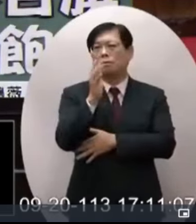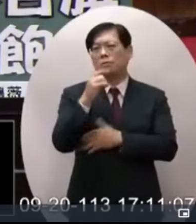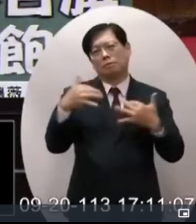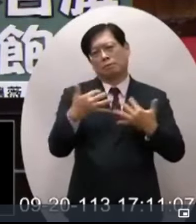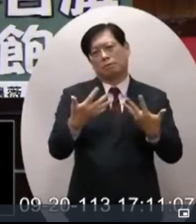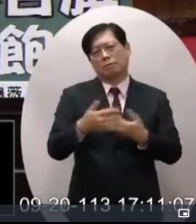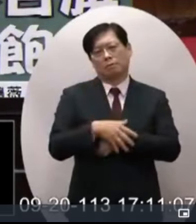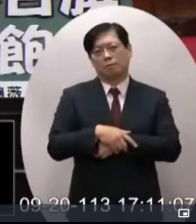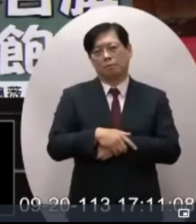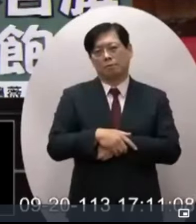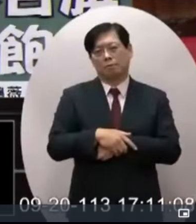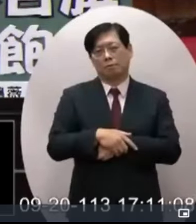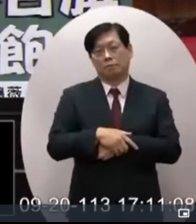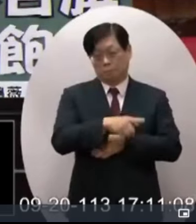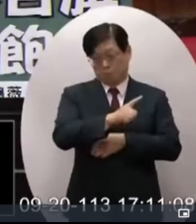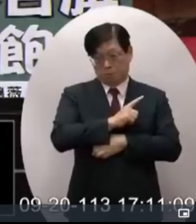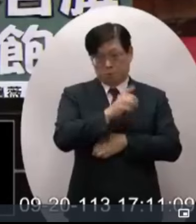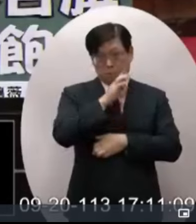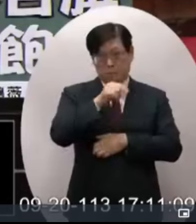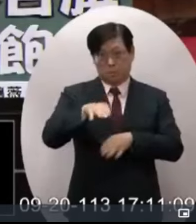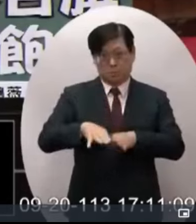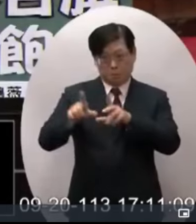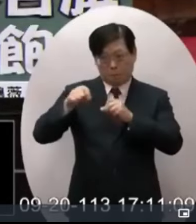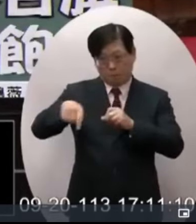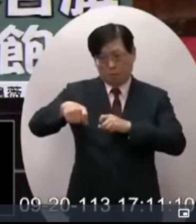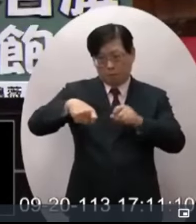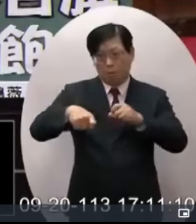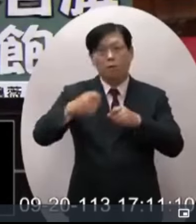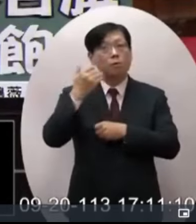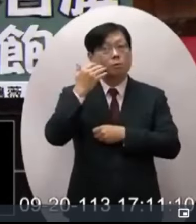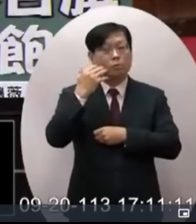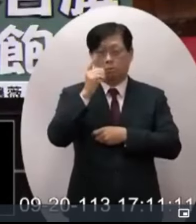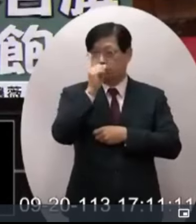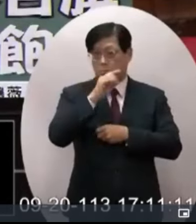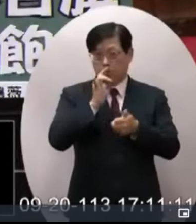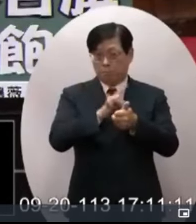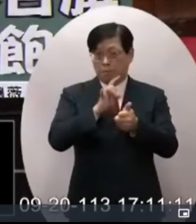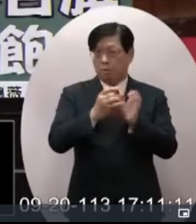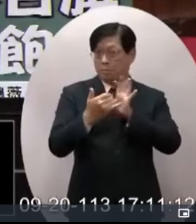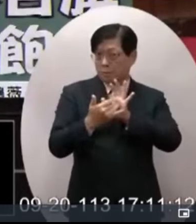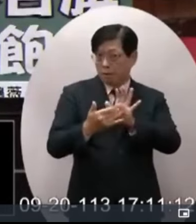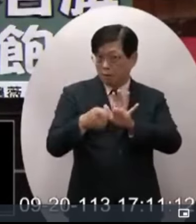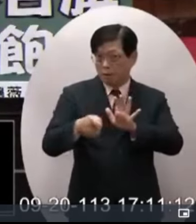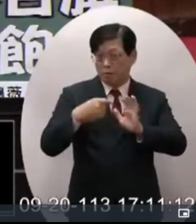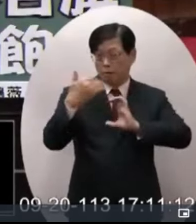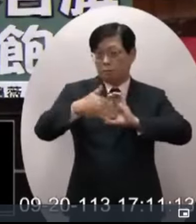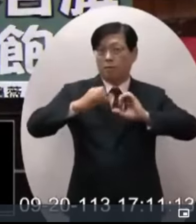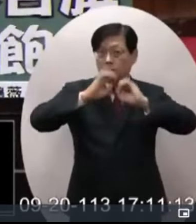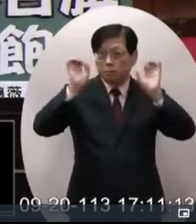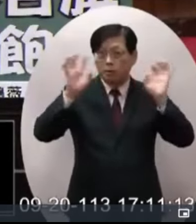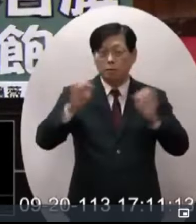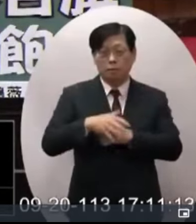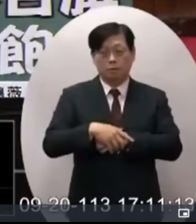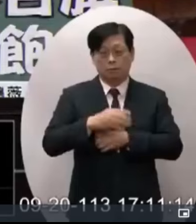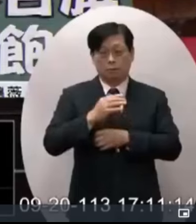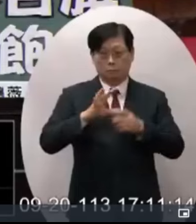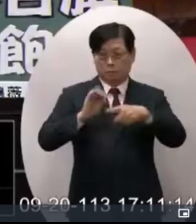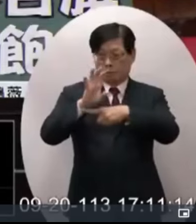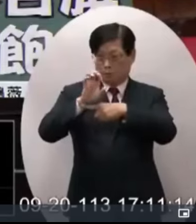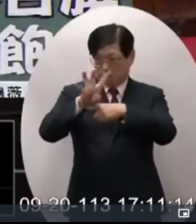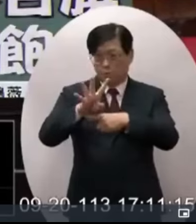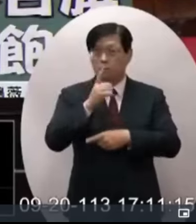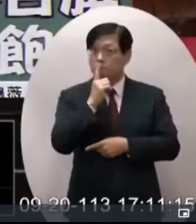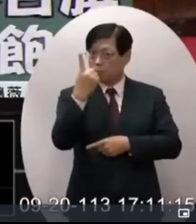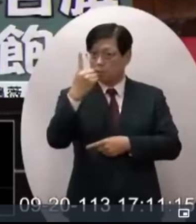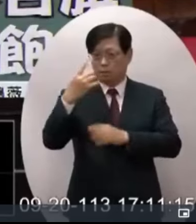的问题啊。所以你们在执行的时候，如果光是诈骗的这个媒体行销，94%集中